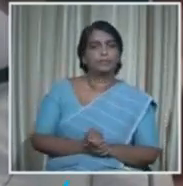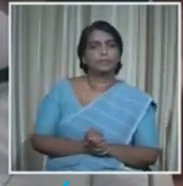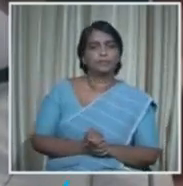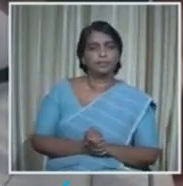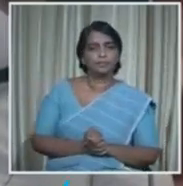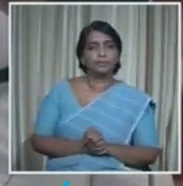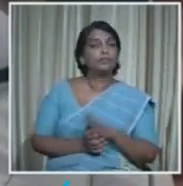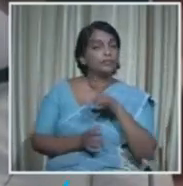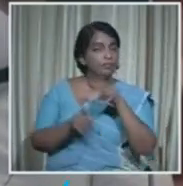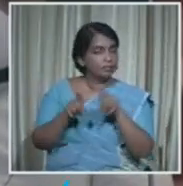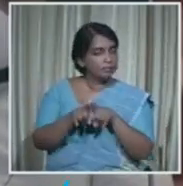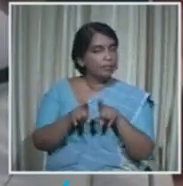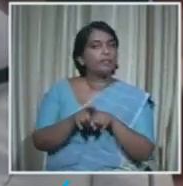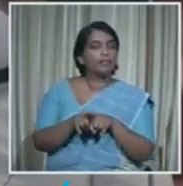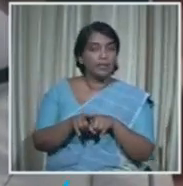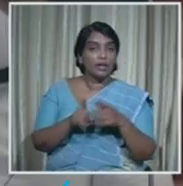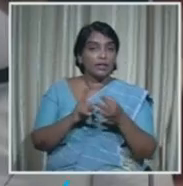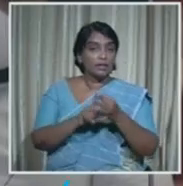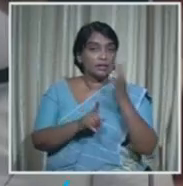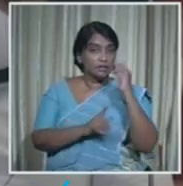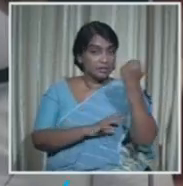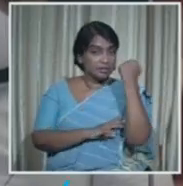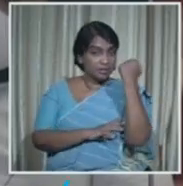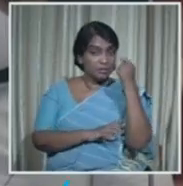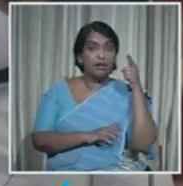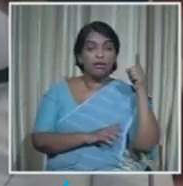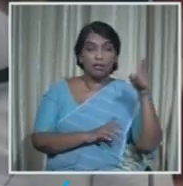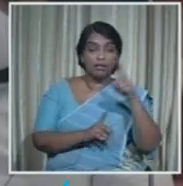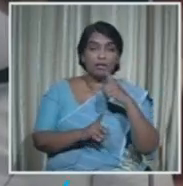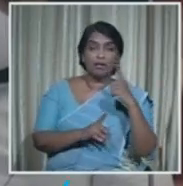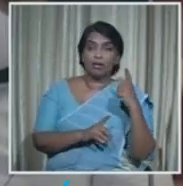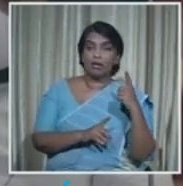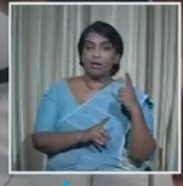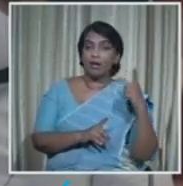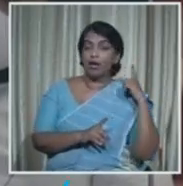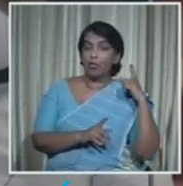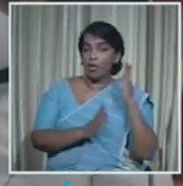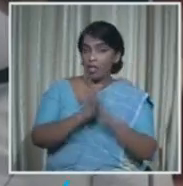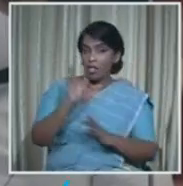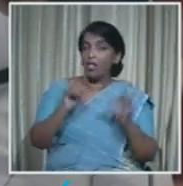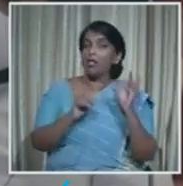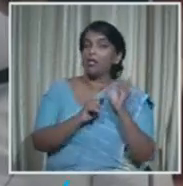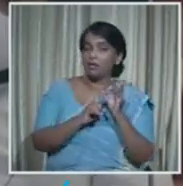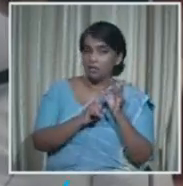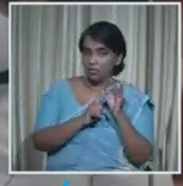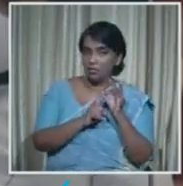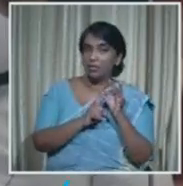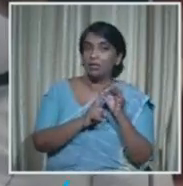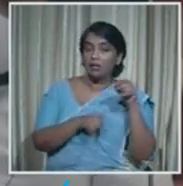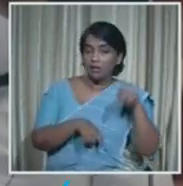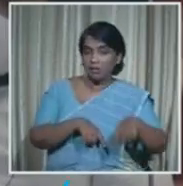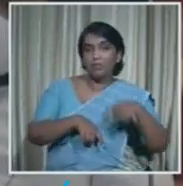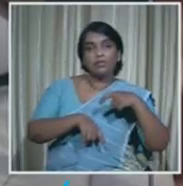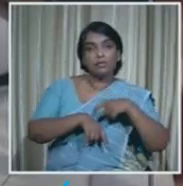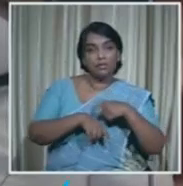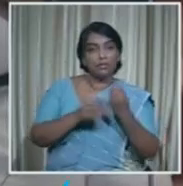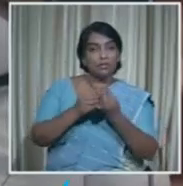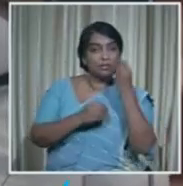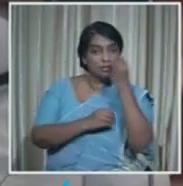ඒක නිසා විධායක ජනාධිපතිවරයාට ආරක්ෂක ඇමතිවරයාට ව්‍යවස්ථාවෙන් ලැබිලා